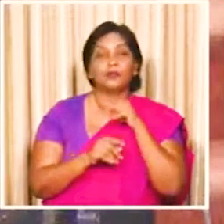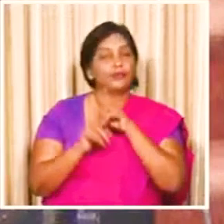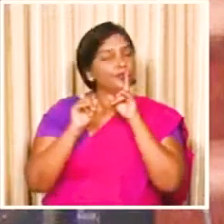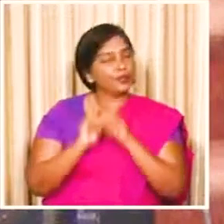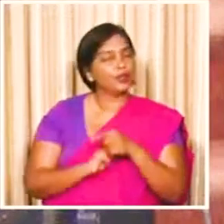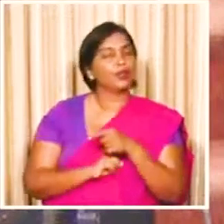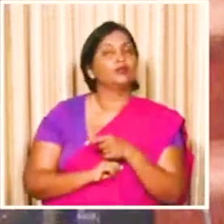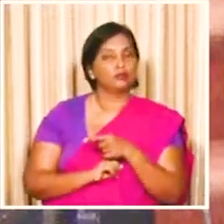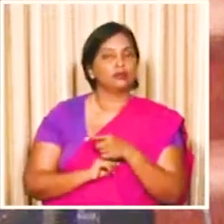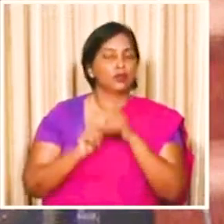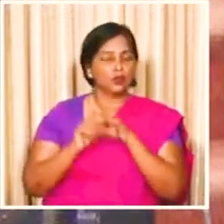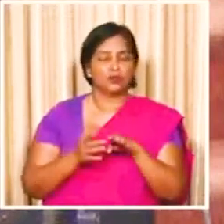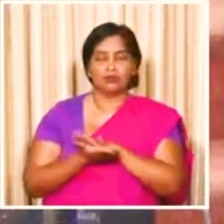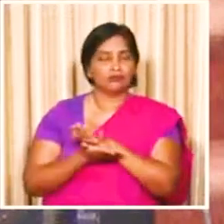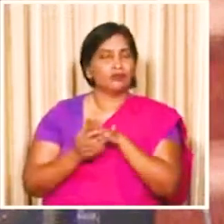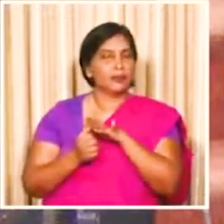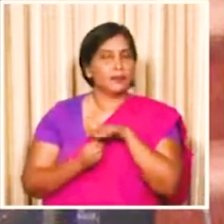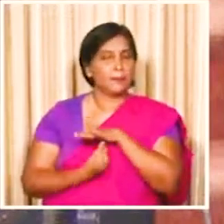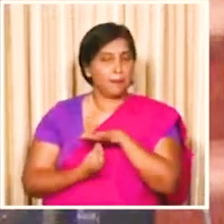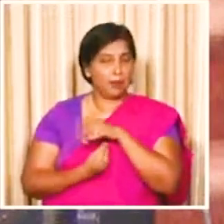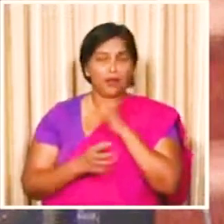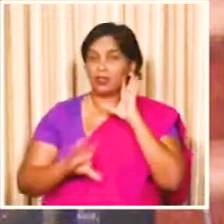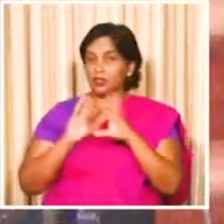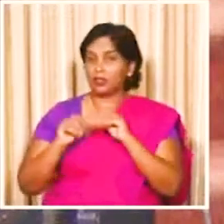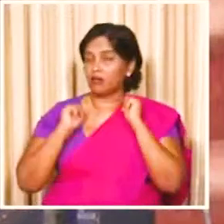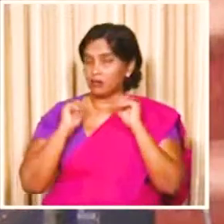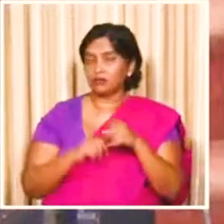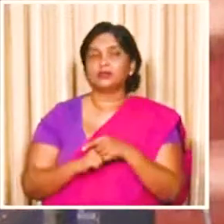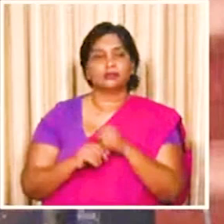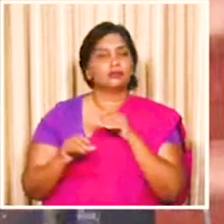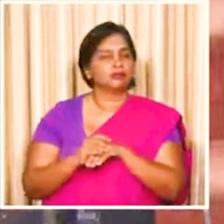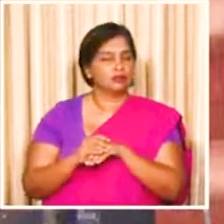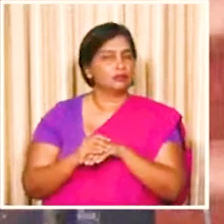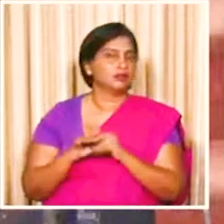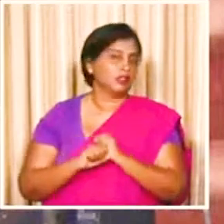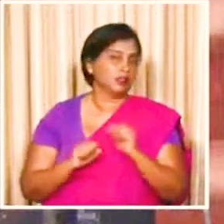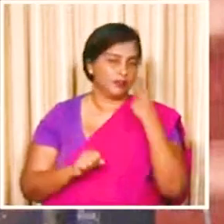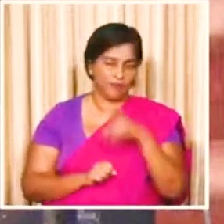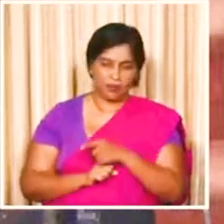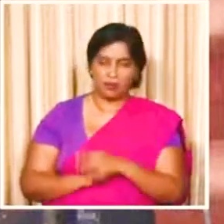பெறுகின்ற எங்களுடைய விவசாயிகளை கவனத்தில் எடுங்கள். இந்த அரசாங்கத்திடம் கேட்பது என்னவென்றால்